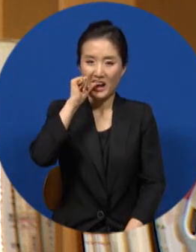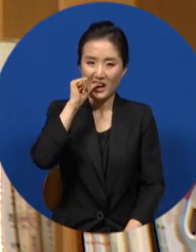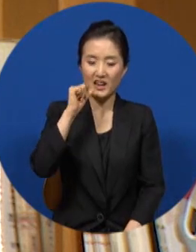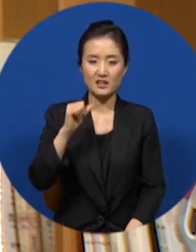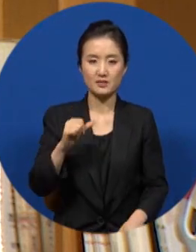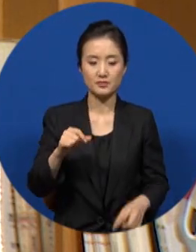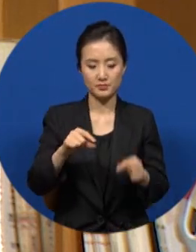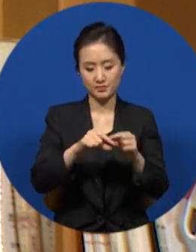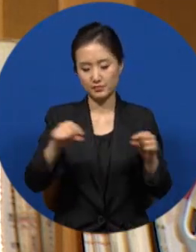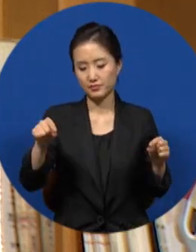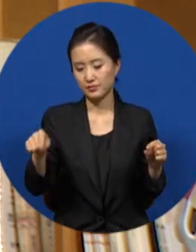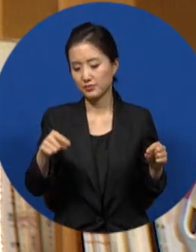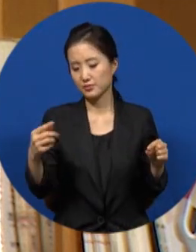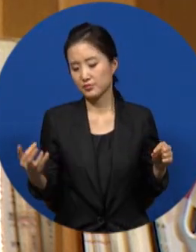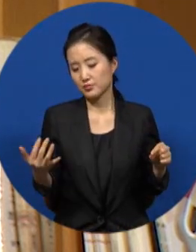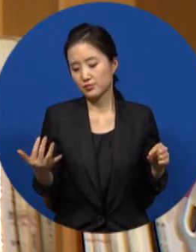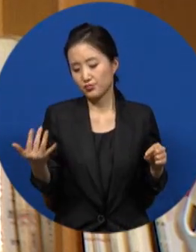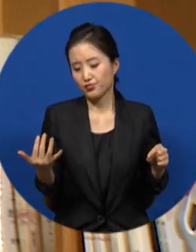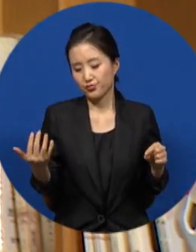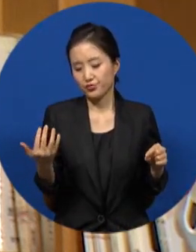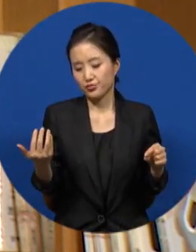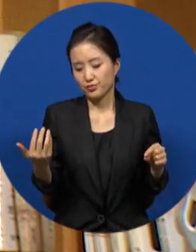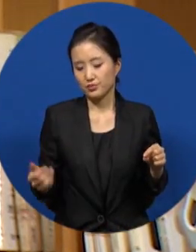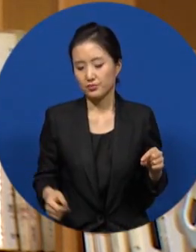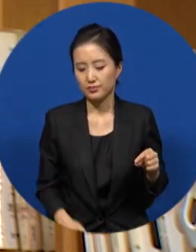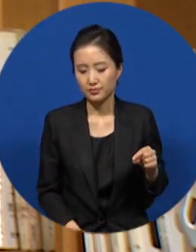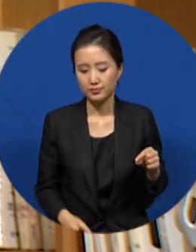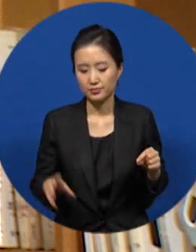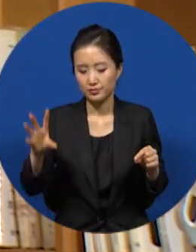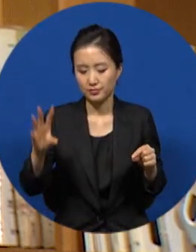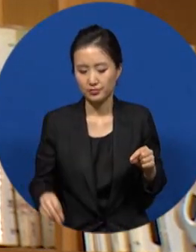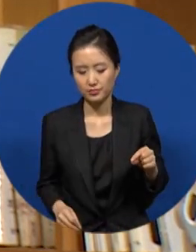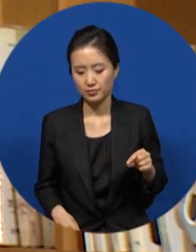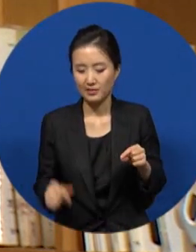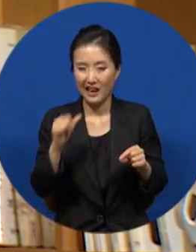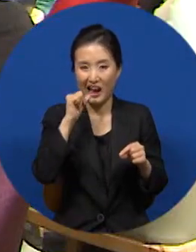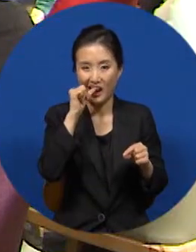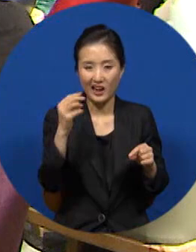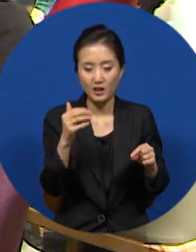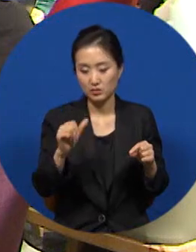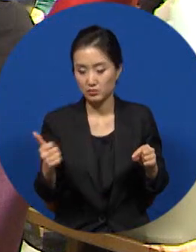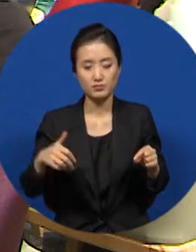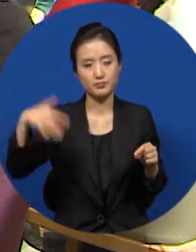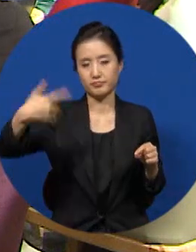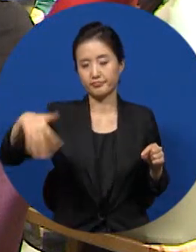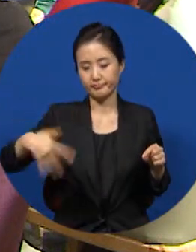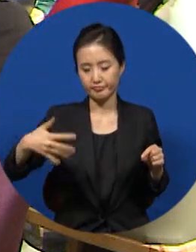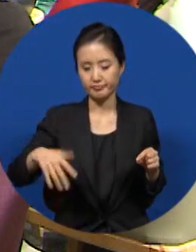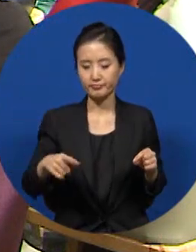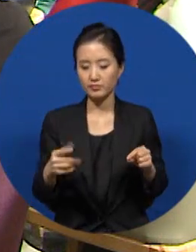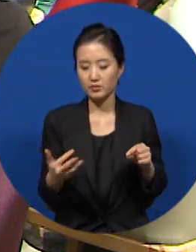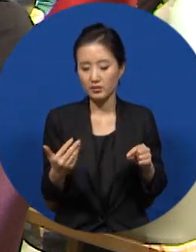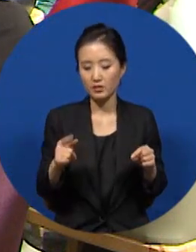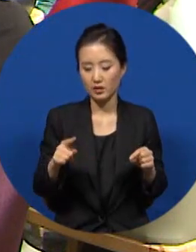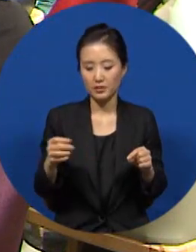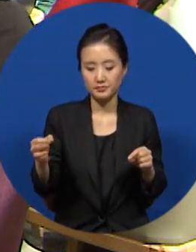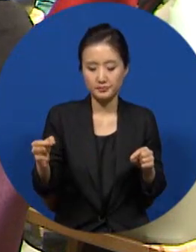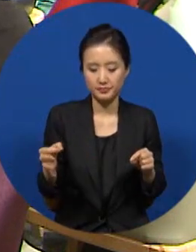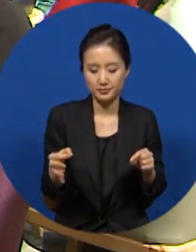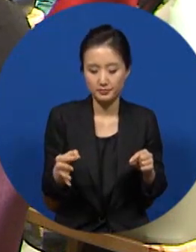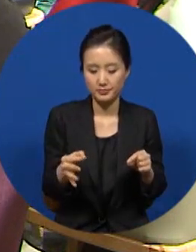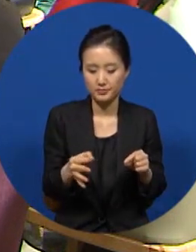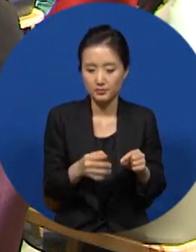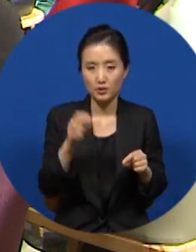불로 태웠어요. 그러면 열 에너지가 생겼습니다. 불을 껐어. 열 에너지가 죽었느냐? 아니다 이거지. 열 에너지는 공기 중으로